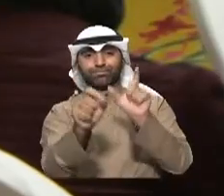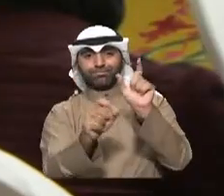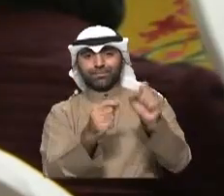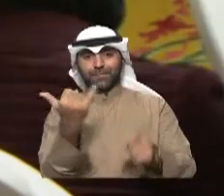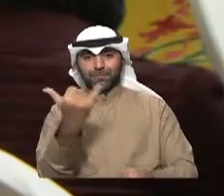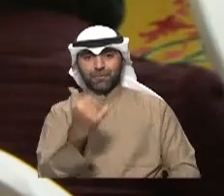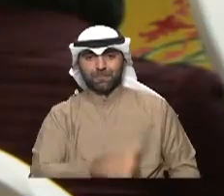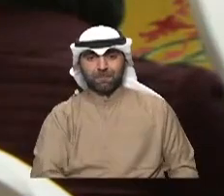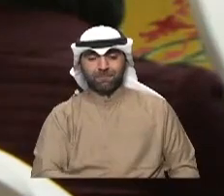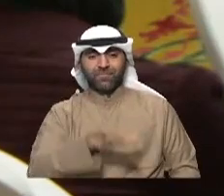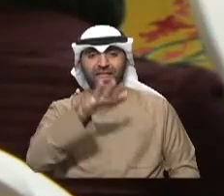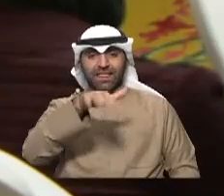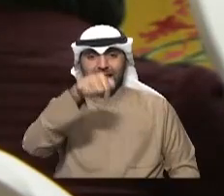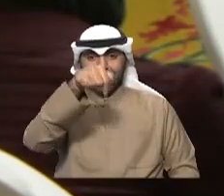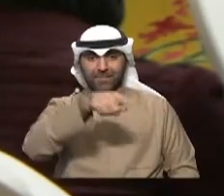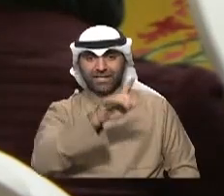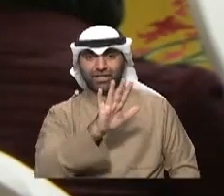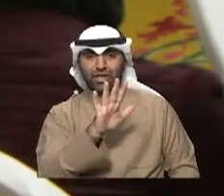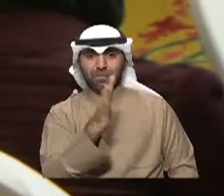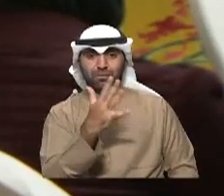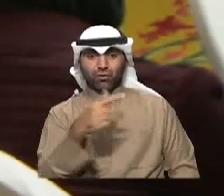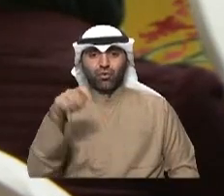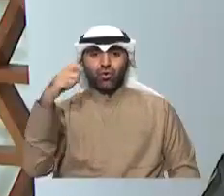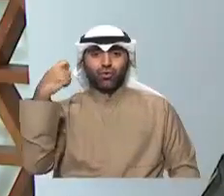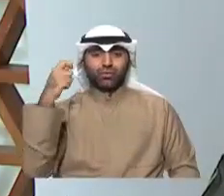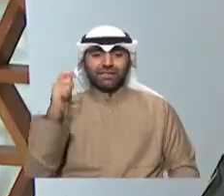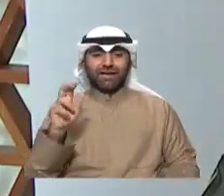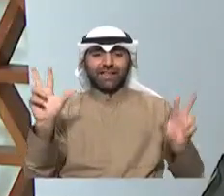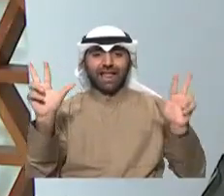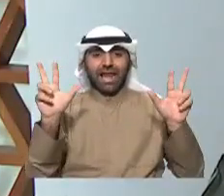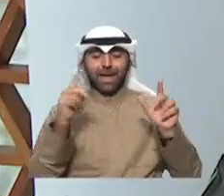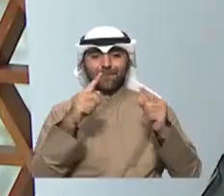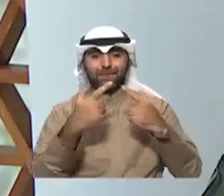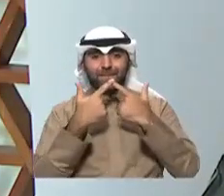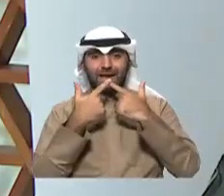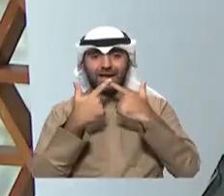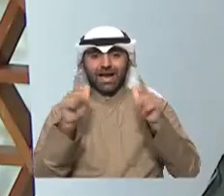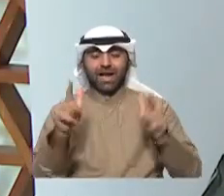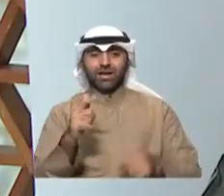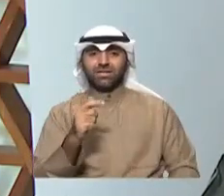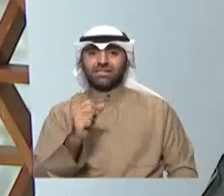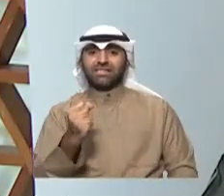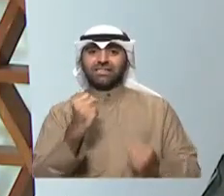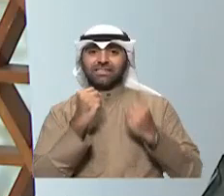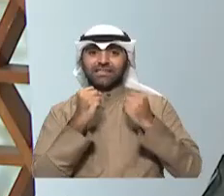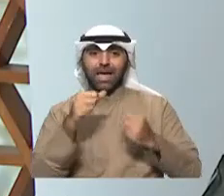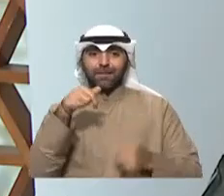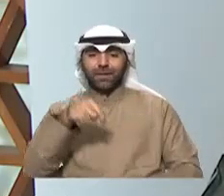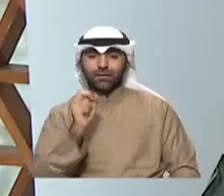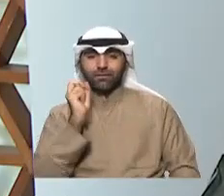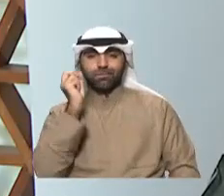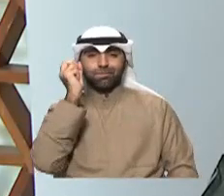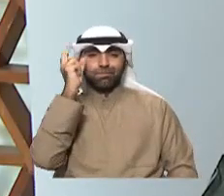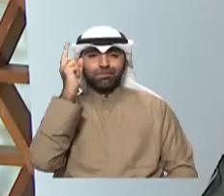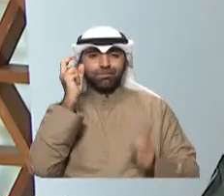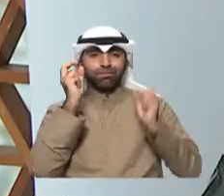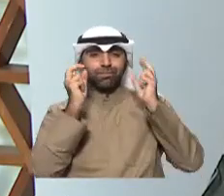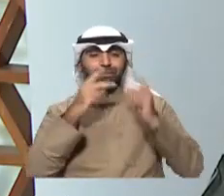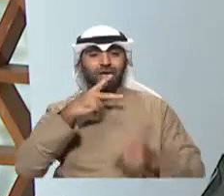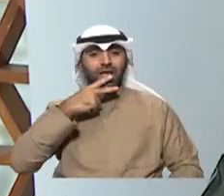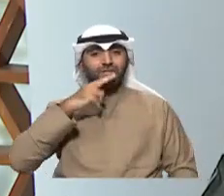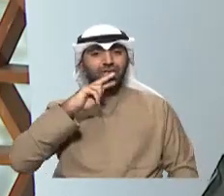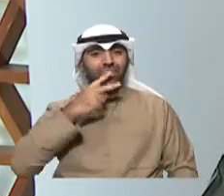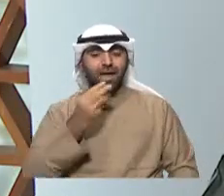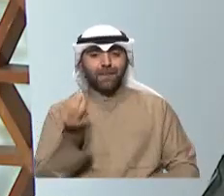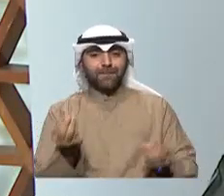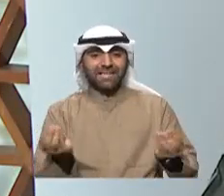الإعلام الإلكترونية ممكن من أخطر الوسائل اللي تمارس نقل الأخبار، لأنها تنقل مباشرة من المرسل إلى المرسل